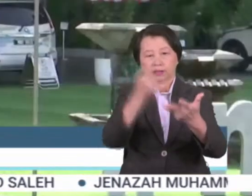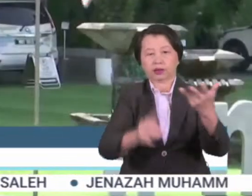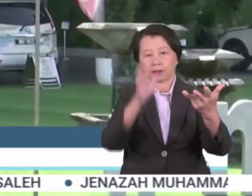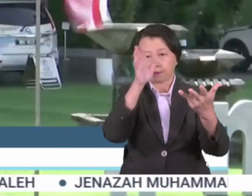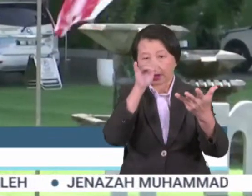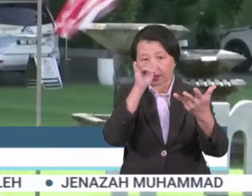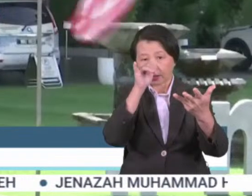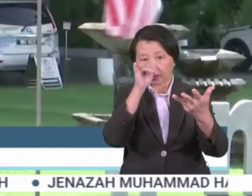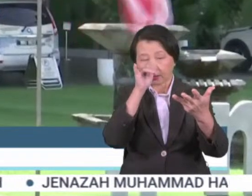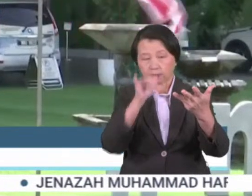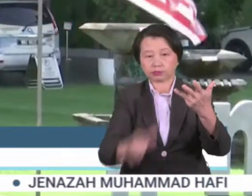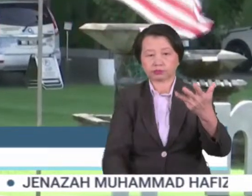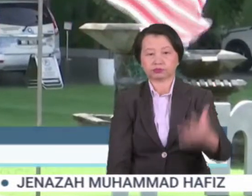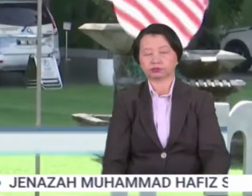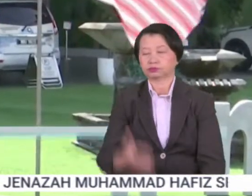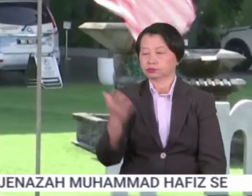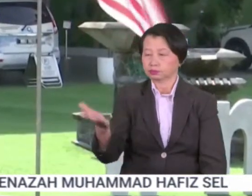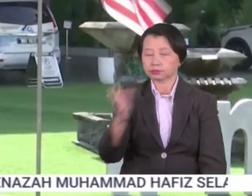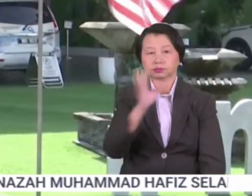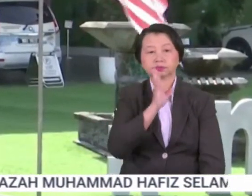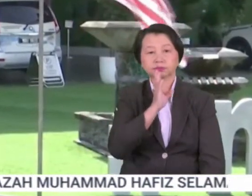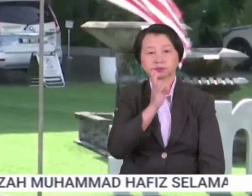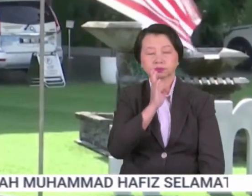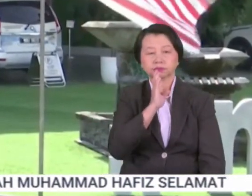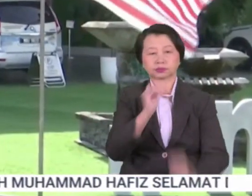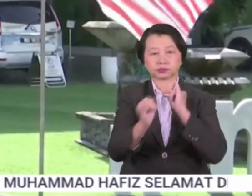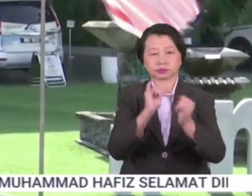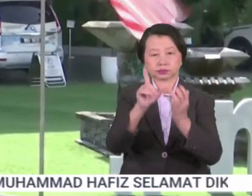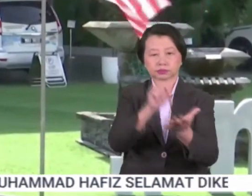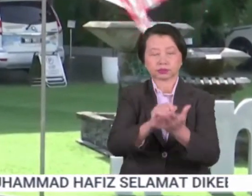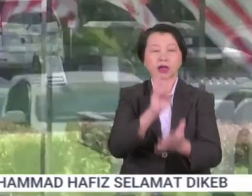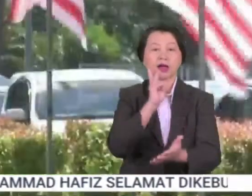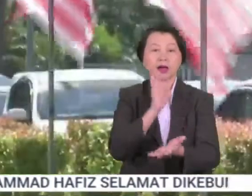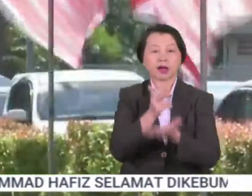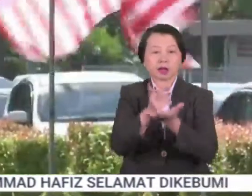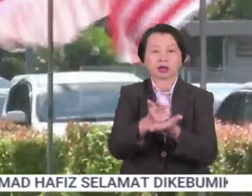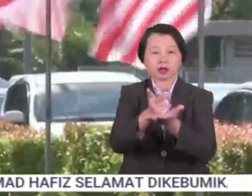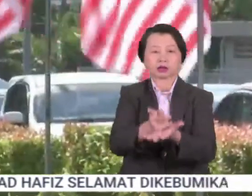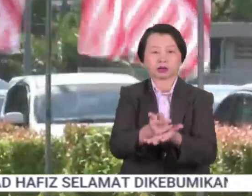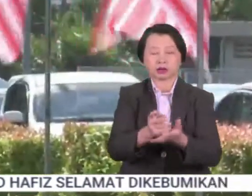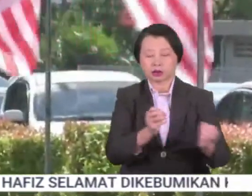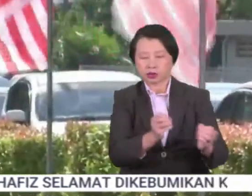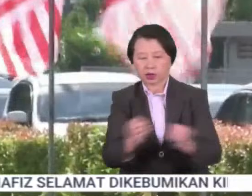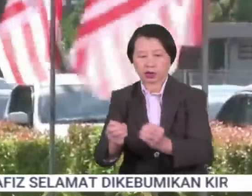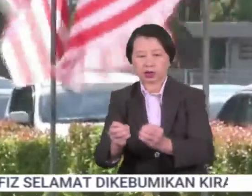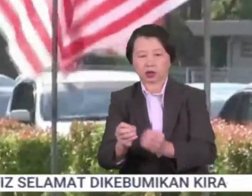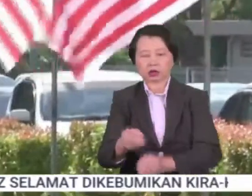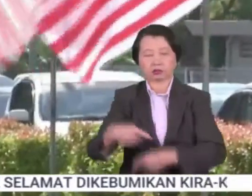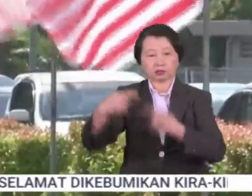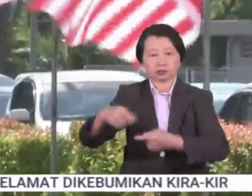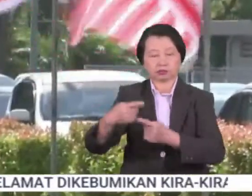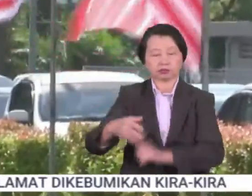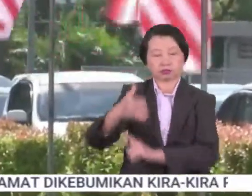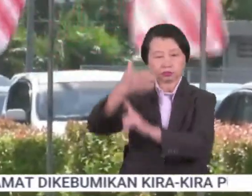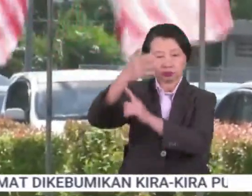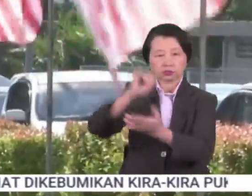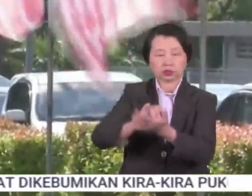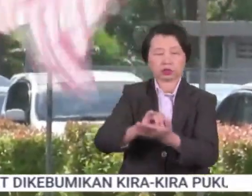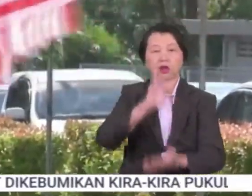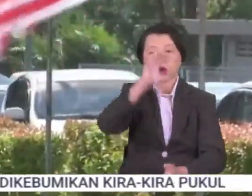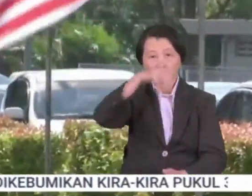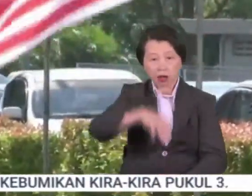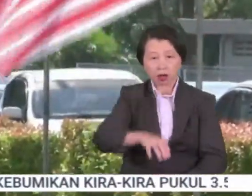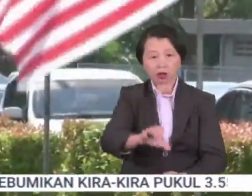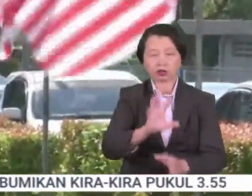di Melaka Beliau berkata demikian dalam sidang media di air Koh turut dianjurkan pertandingan Kibar jalur Gemilang di alur